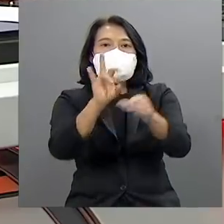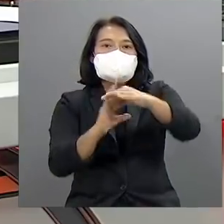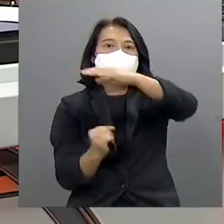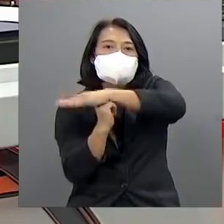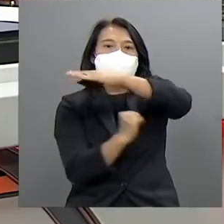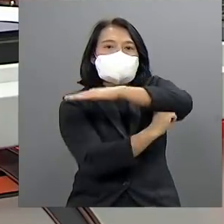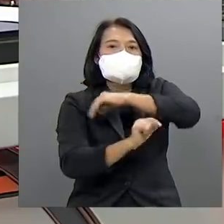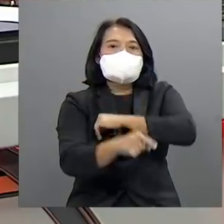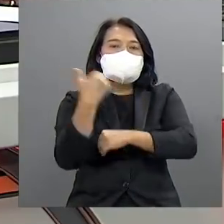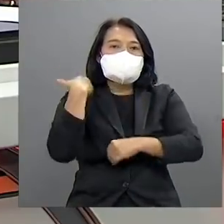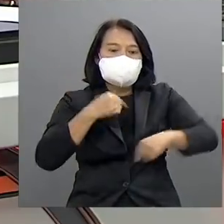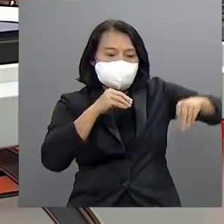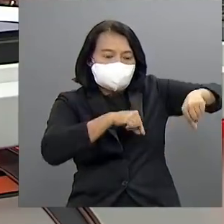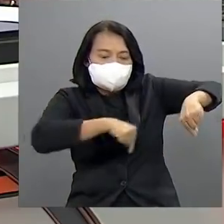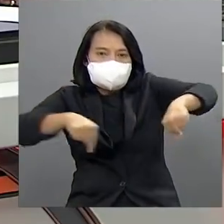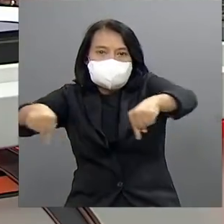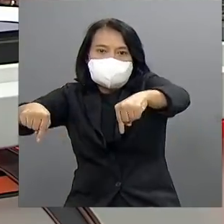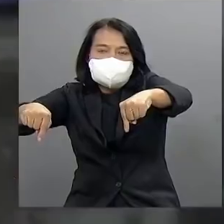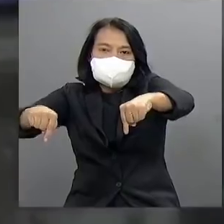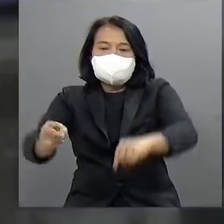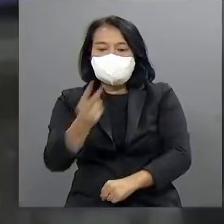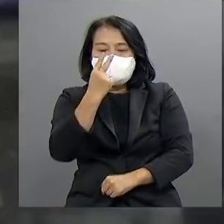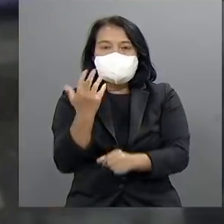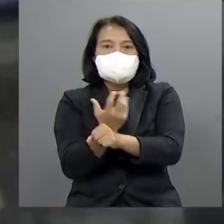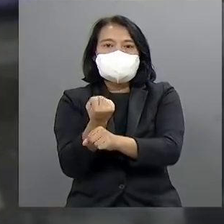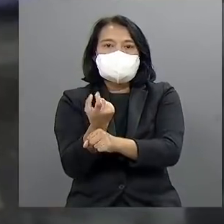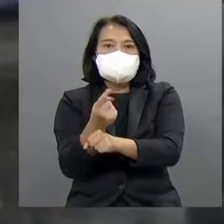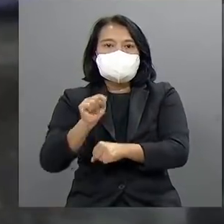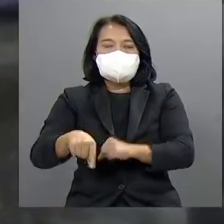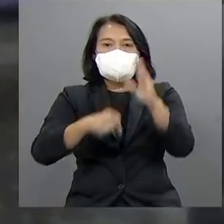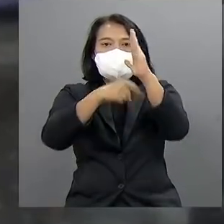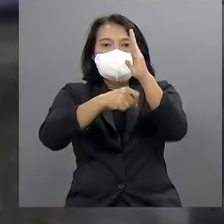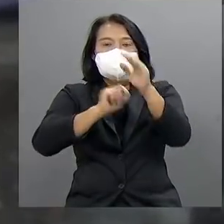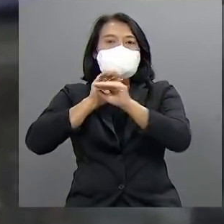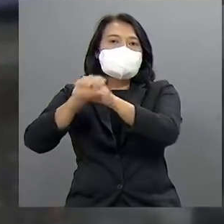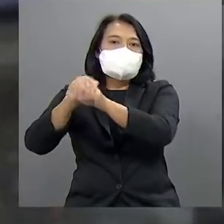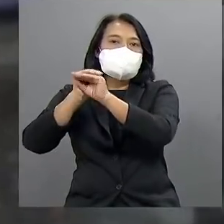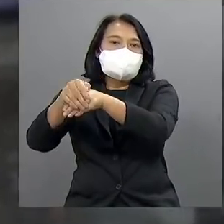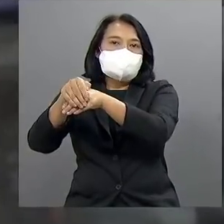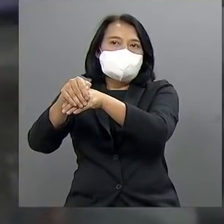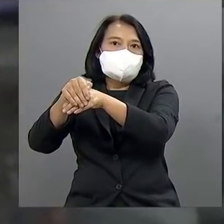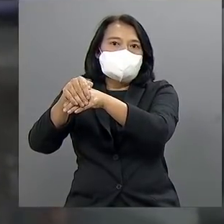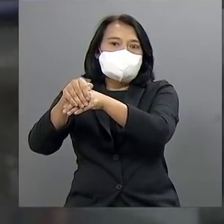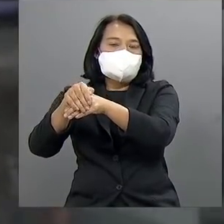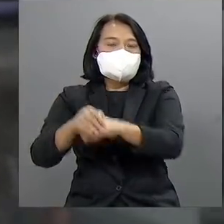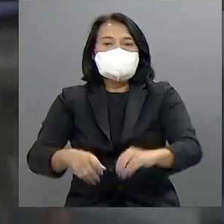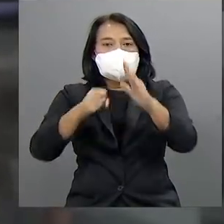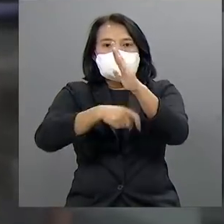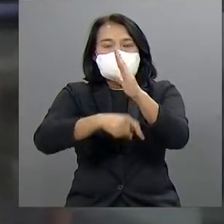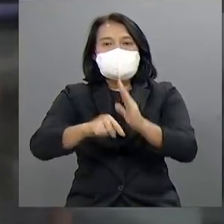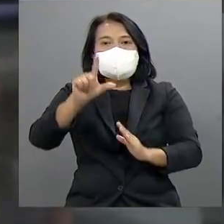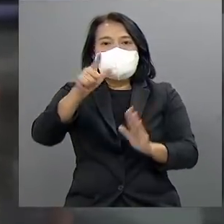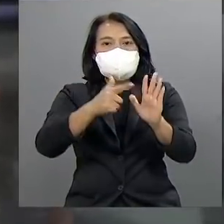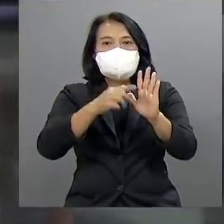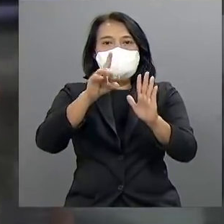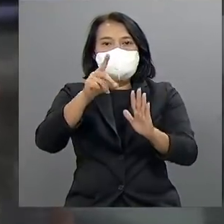คุณพัทรพรตั้นงามรายงานสดมาจากปากซอยลาดพร้าวลาดประเขา56นะคะไปติดตามในช่วงเจาะปัญห